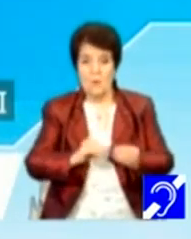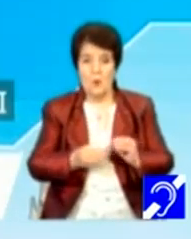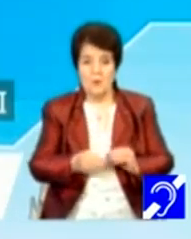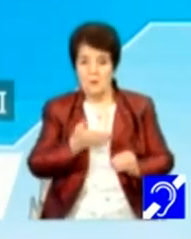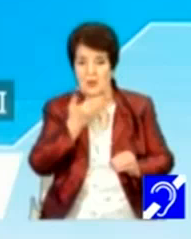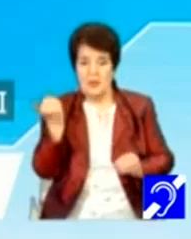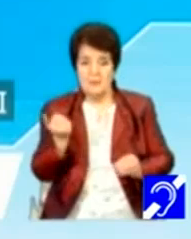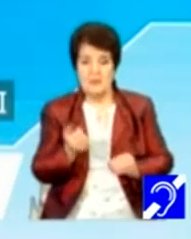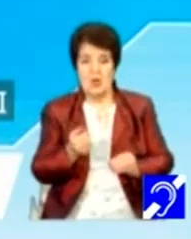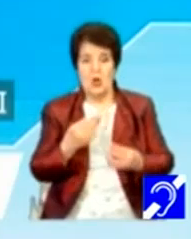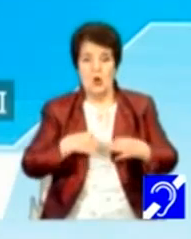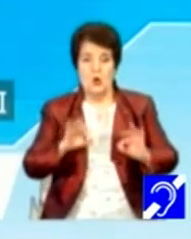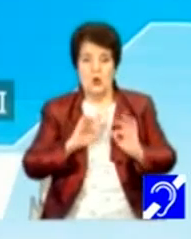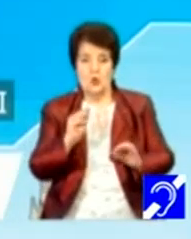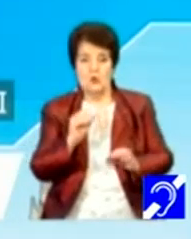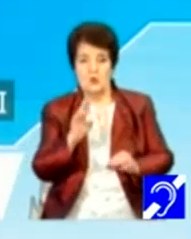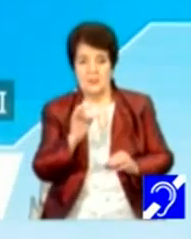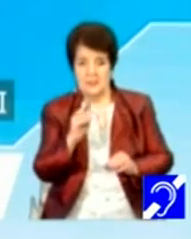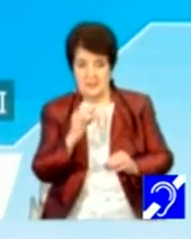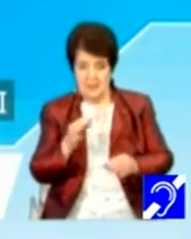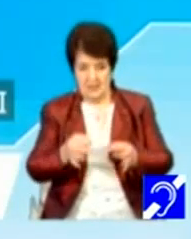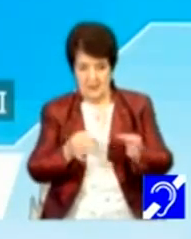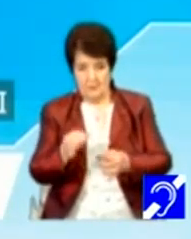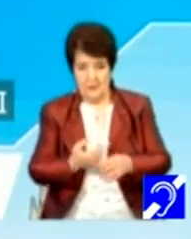lipsa justiției, pentru că în lipsa unei justiții, cei care